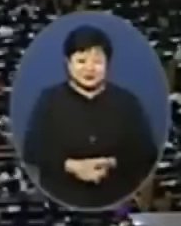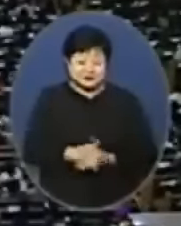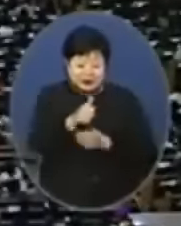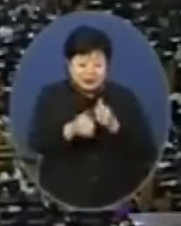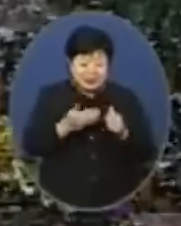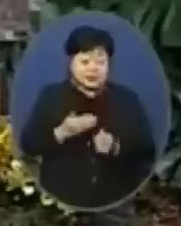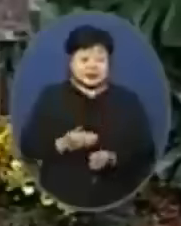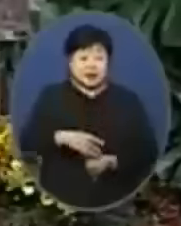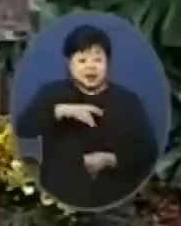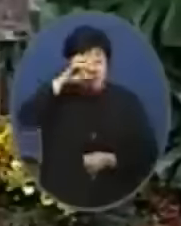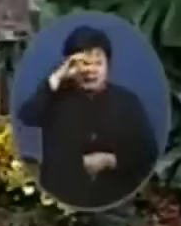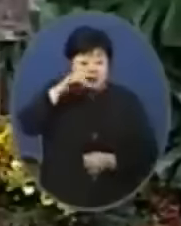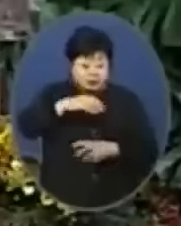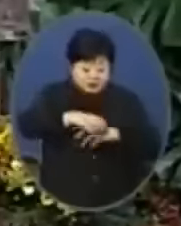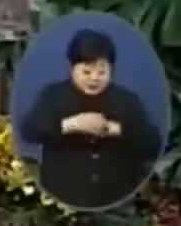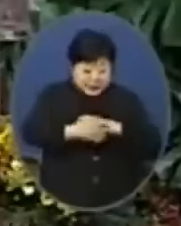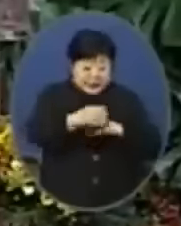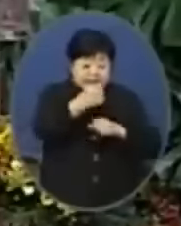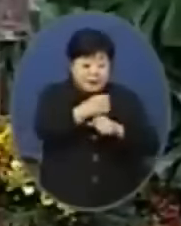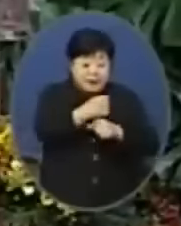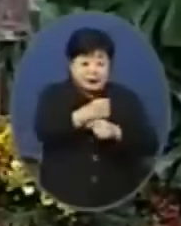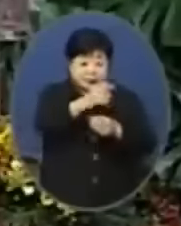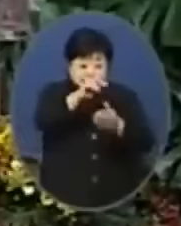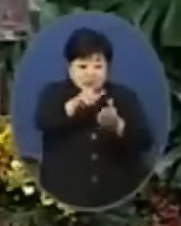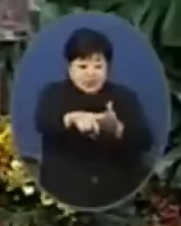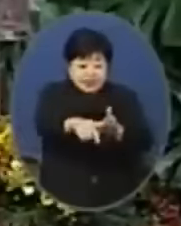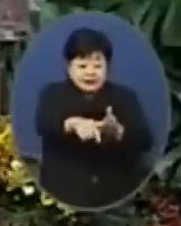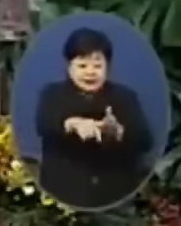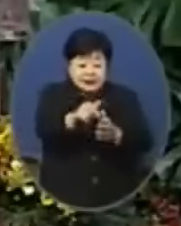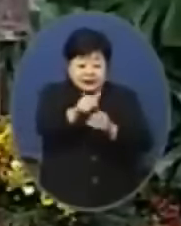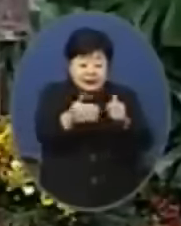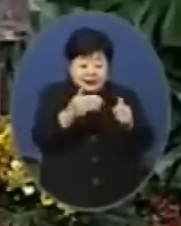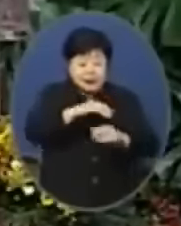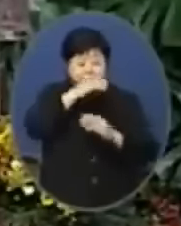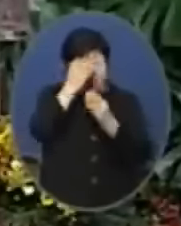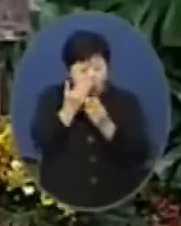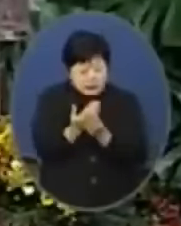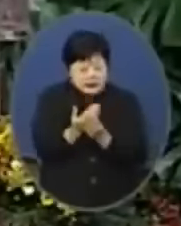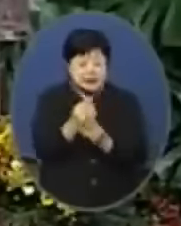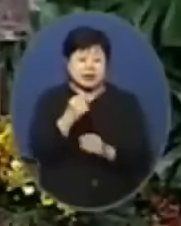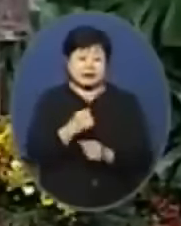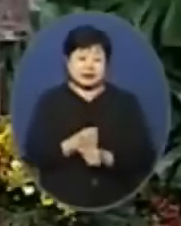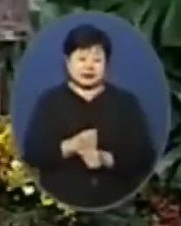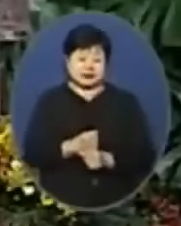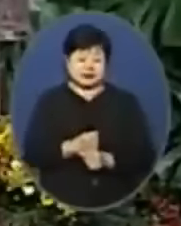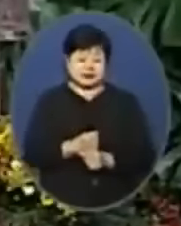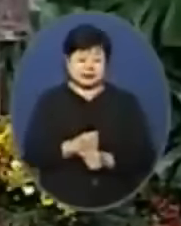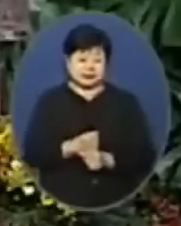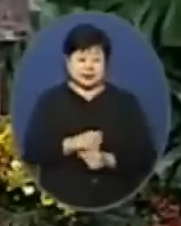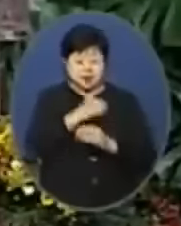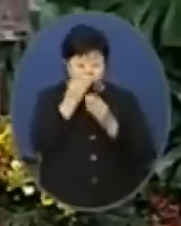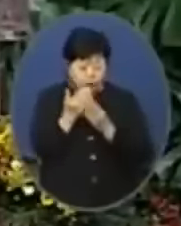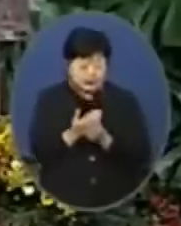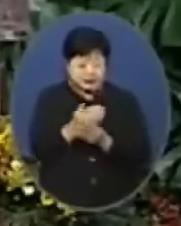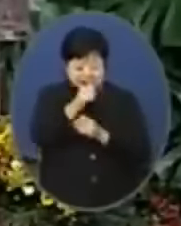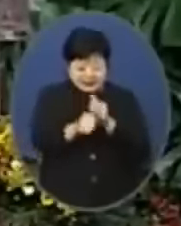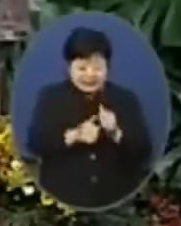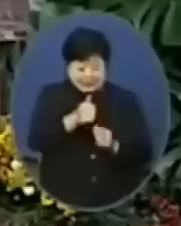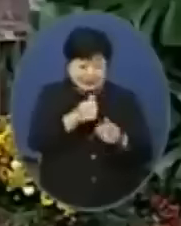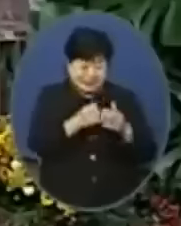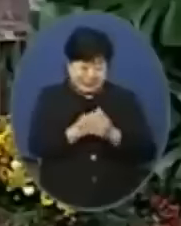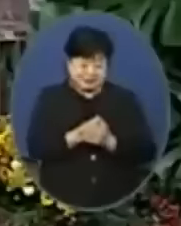하나님이 처음 세계를 지었을 때 하나님은 완전하게 지었습니다. 하나님은 완전하신 하나님이기